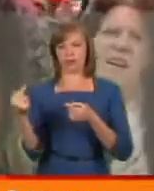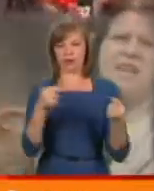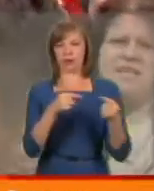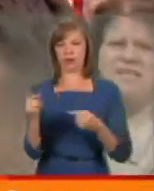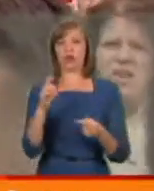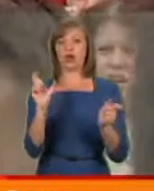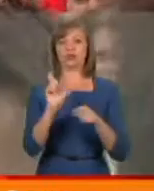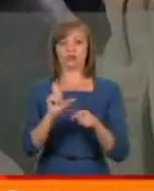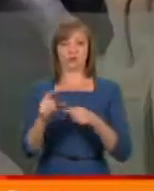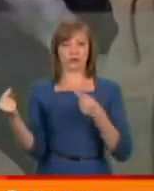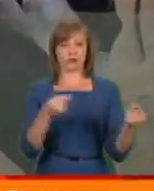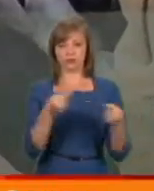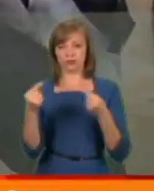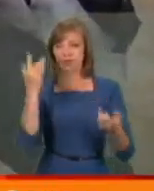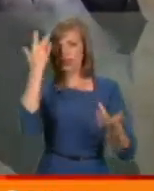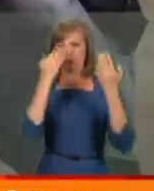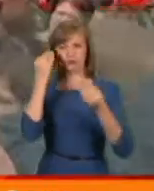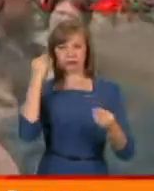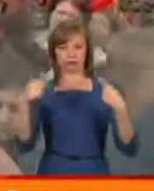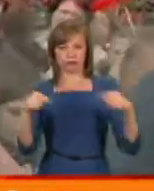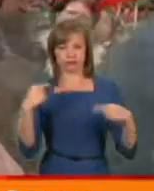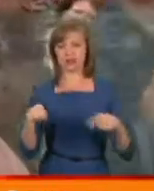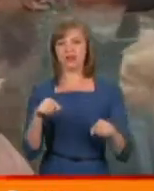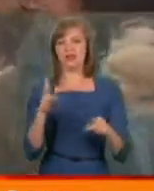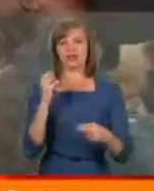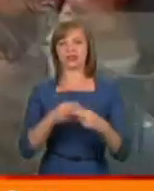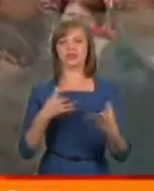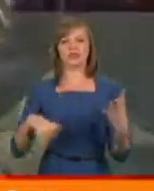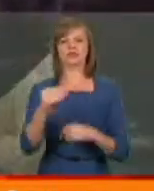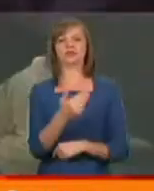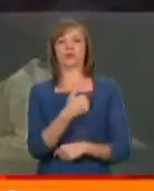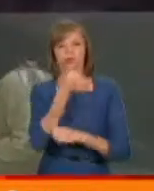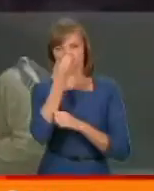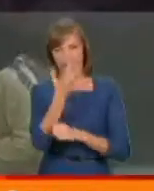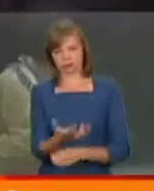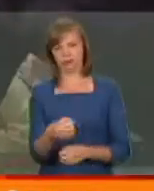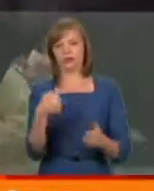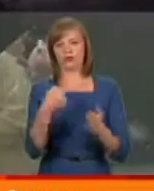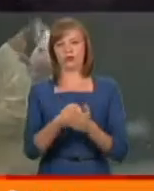Утім, словесні суперечки ідеологічних опонентів не завадили всім охочим покласти квіти